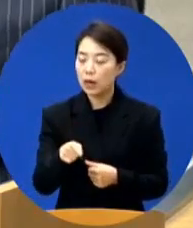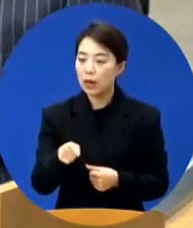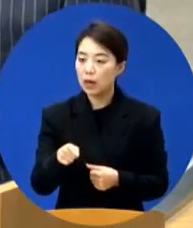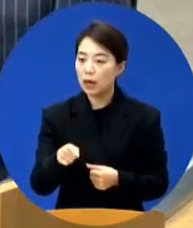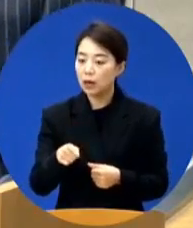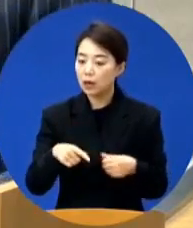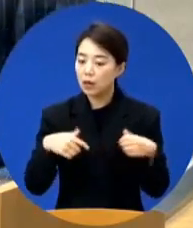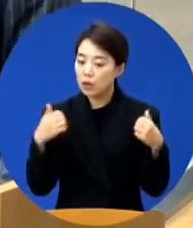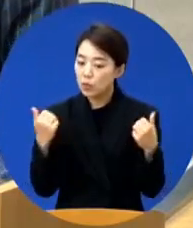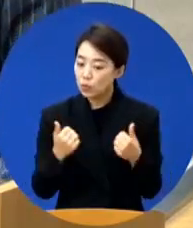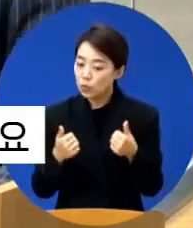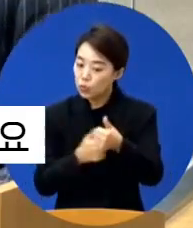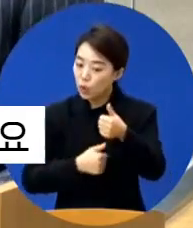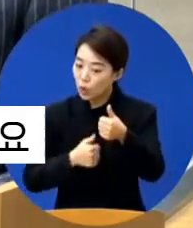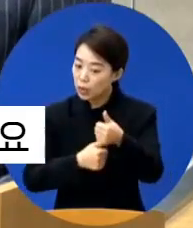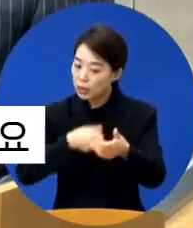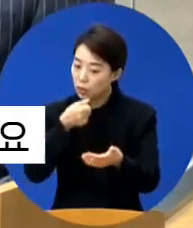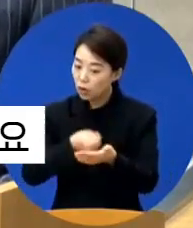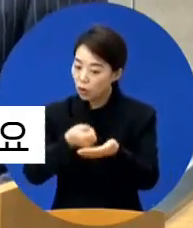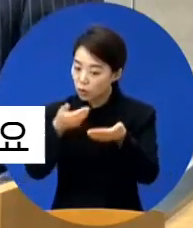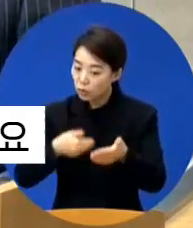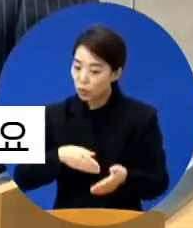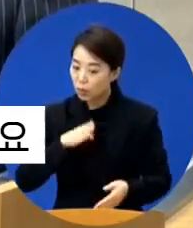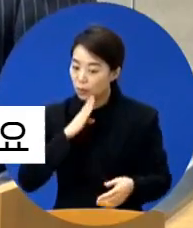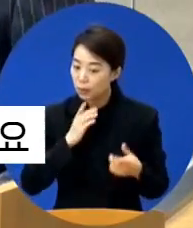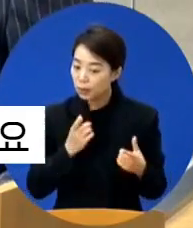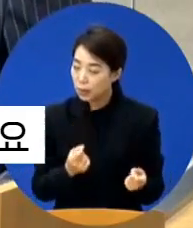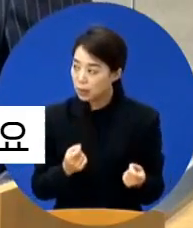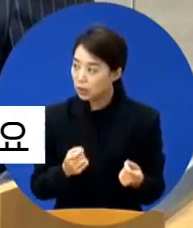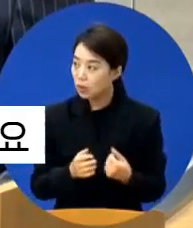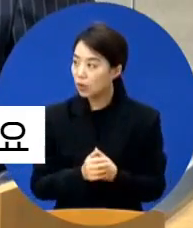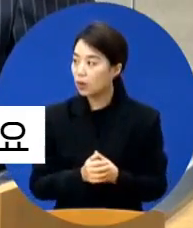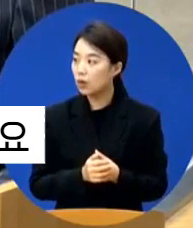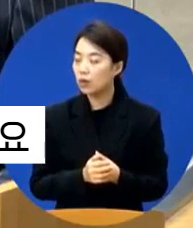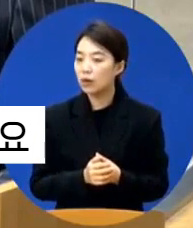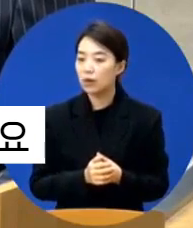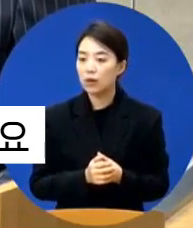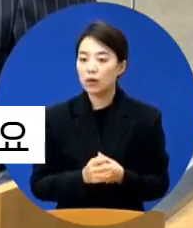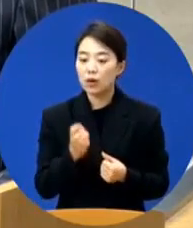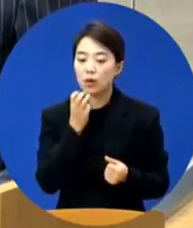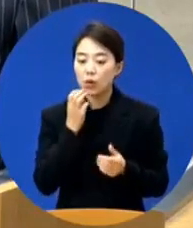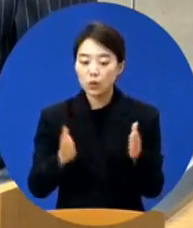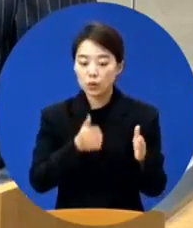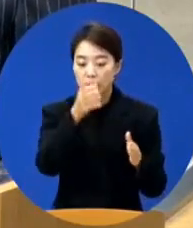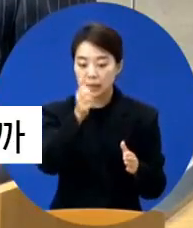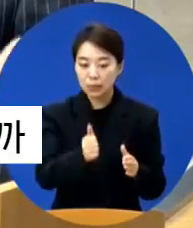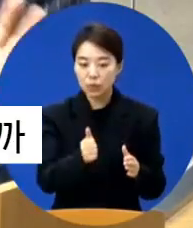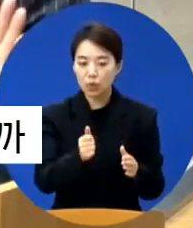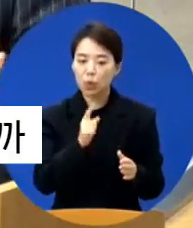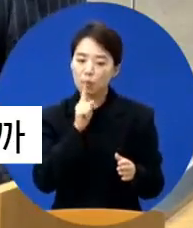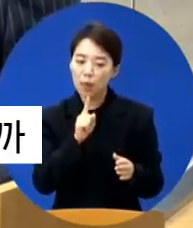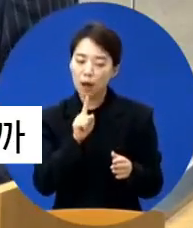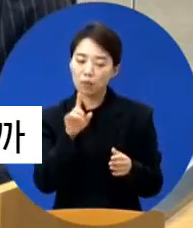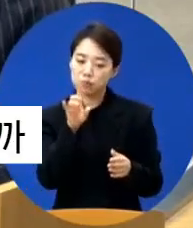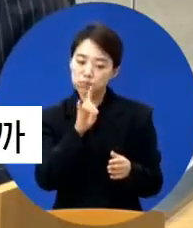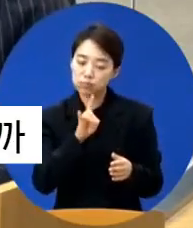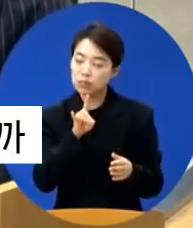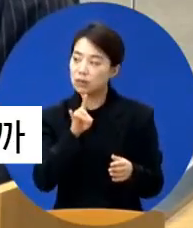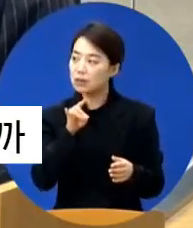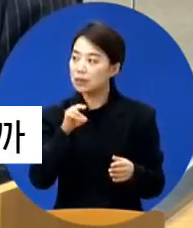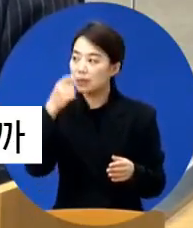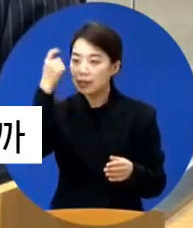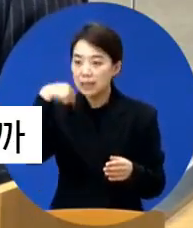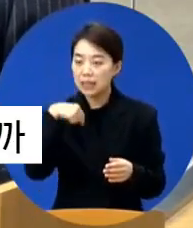위원회에서 하시겠죠. 지금 지사님도 답변을 회피를 하고 계시는데요. 아니, 회피가 아니라 지금 상임위 위원회